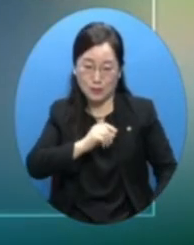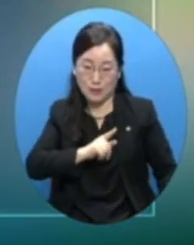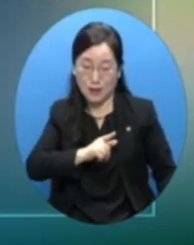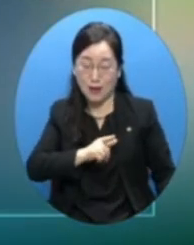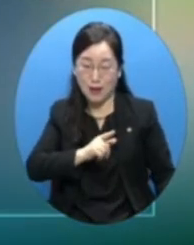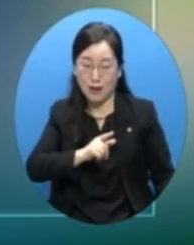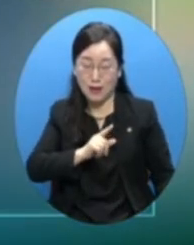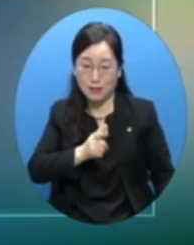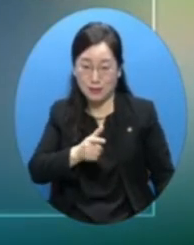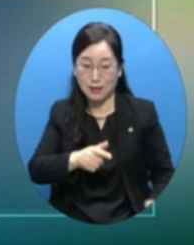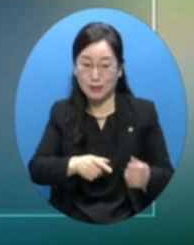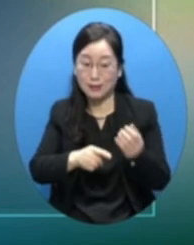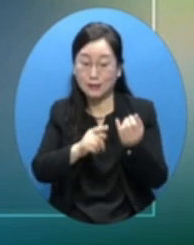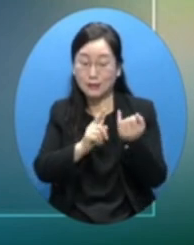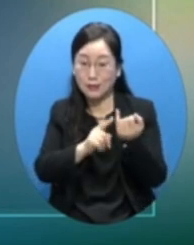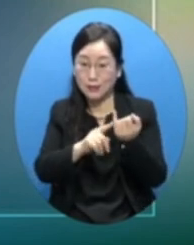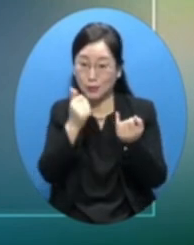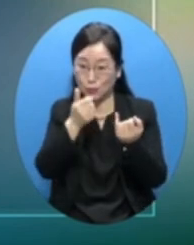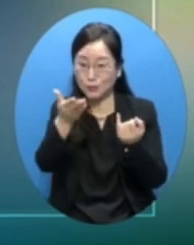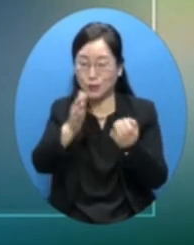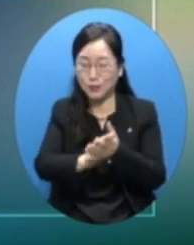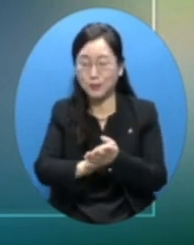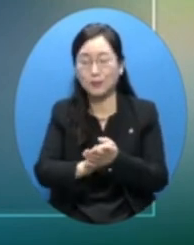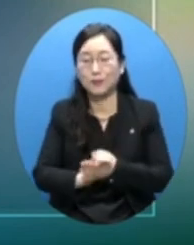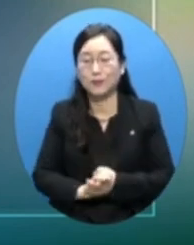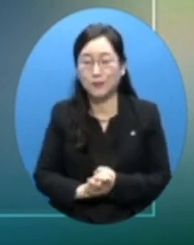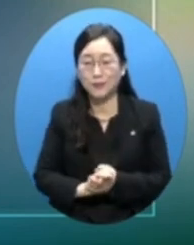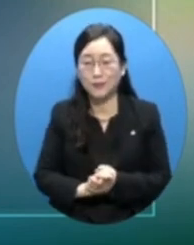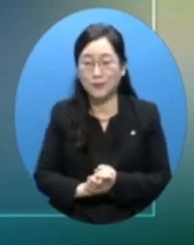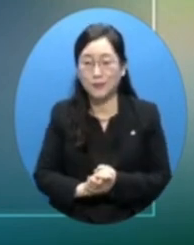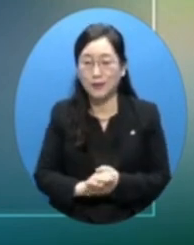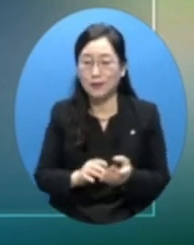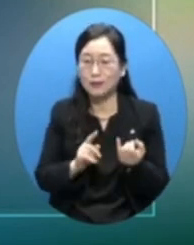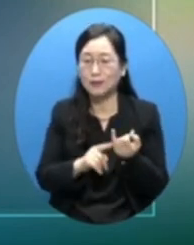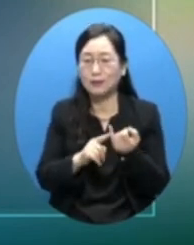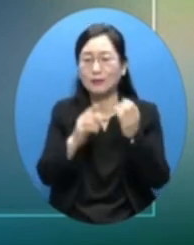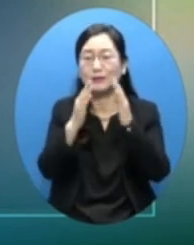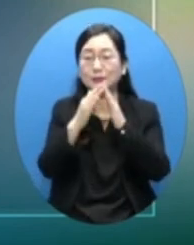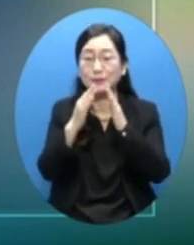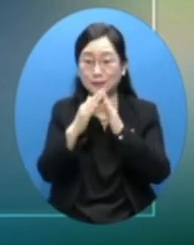언젠가 한번 이분을 말씀드린 적이 있는데, 이 집안인